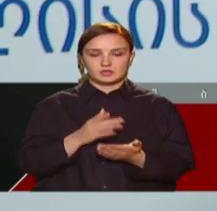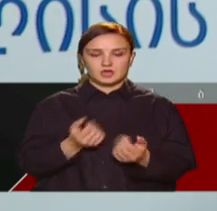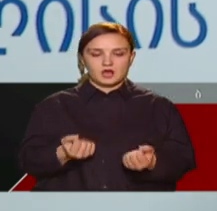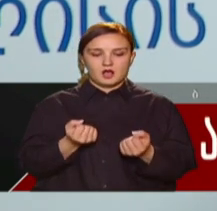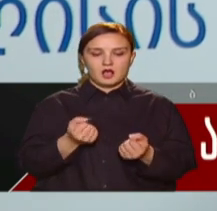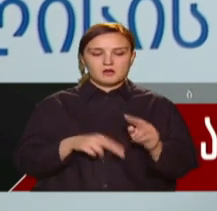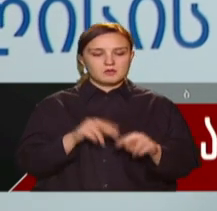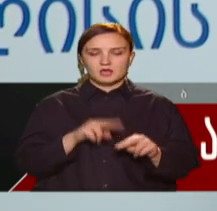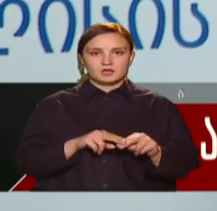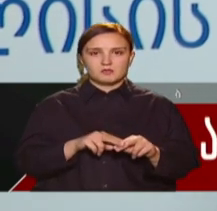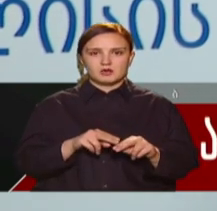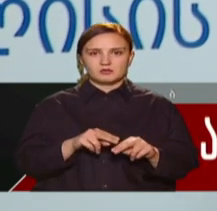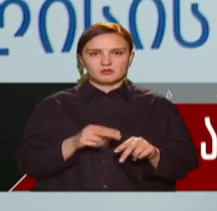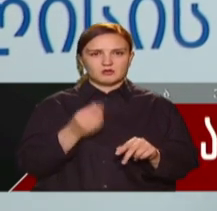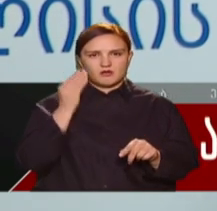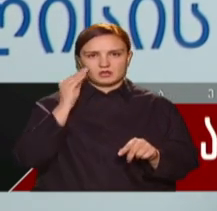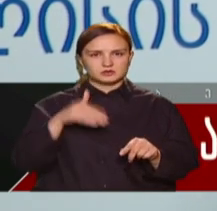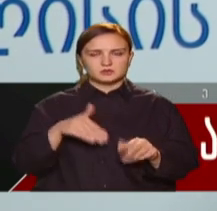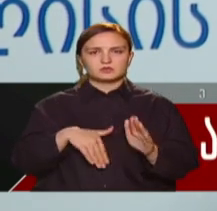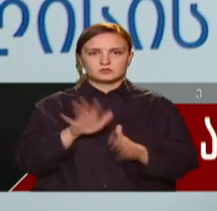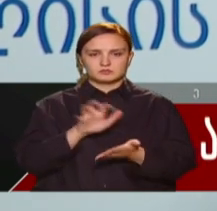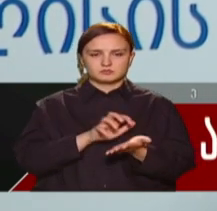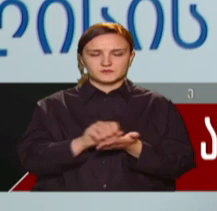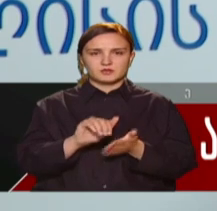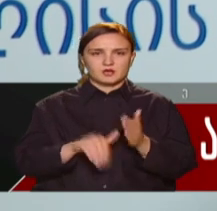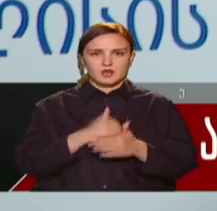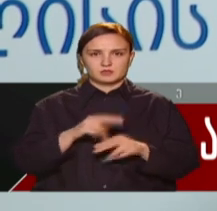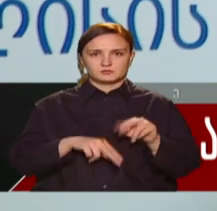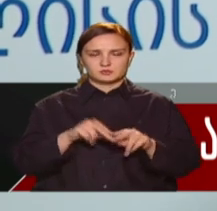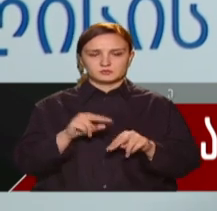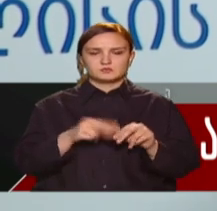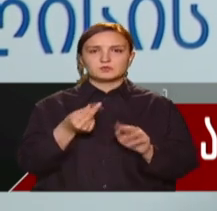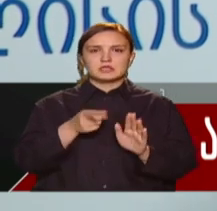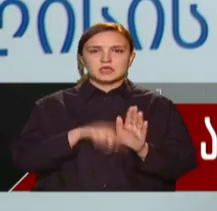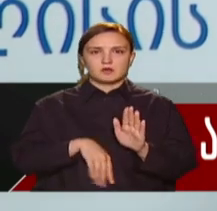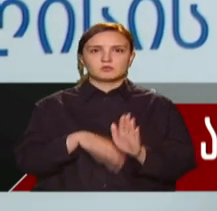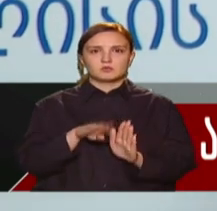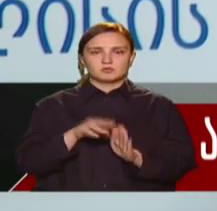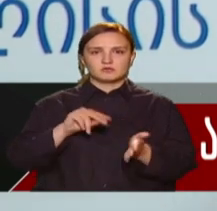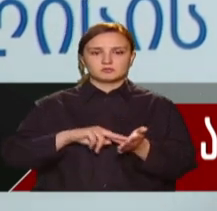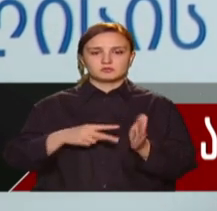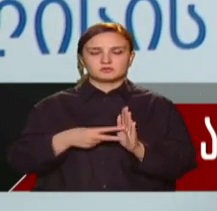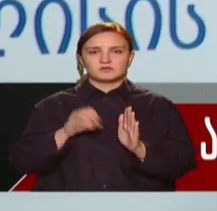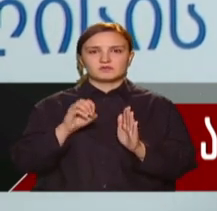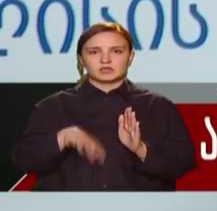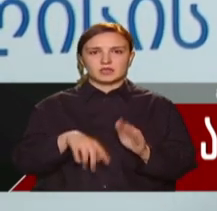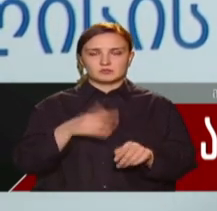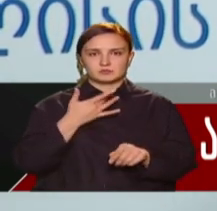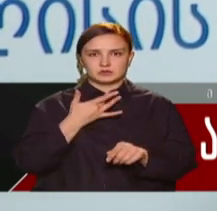გამაგრებაზე იაფი უჯდება ჩანაცვლება, ავარიული სახლის დემონტაჟი და ახლის მშენებლობა უჯდება უფრო იაფი ბიუჯეტიდან, ვიდრე ამას ადრე